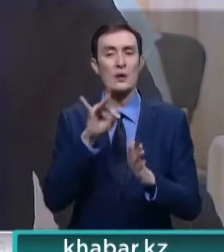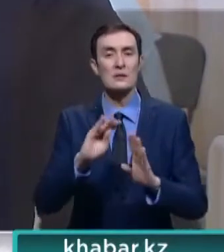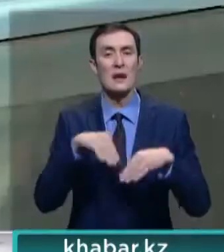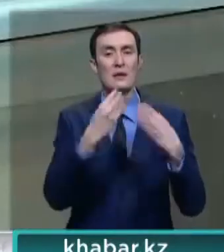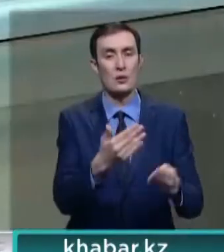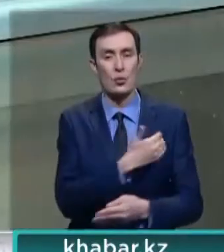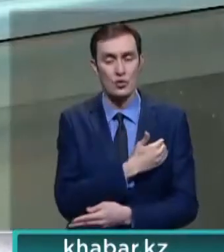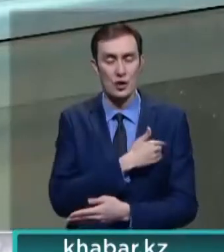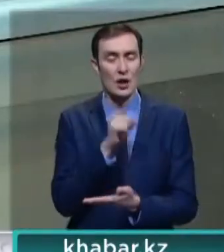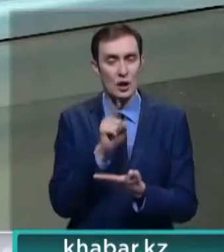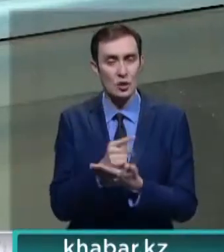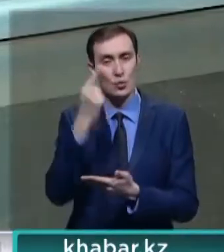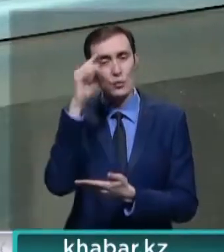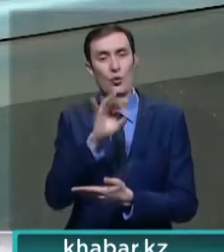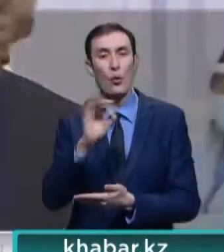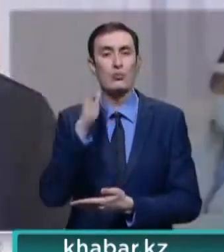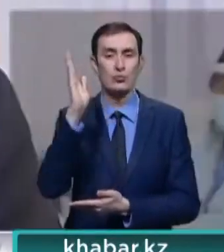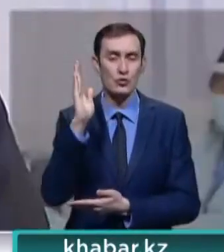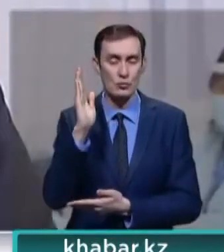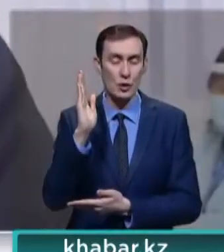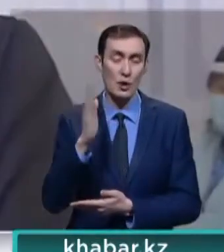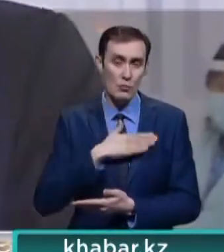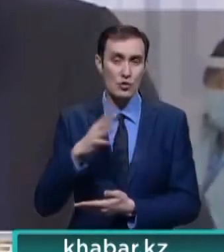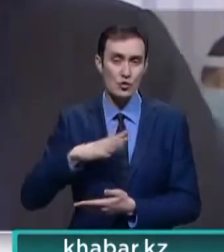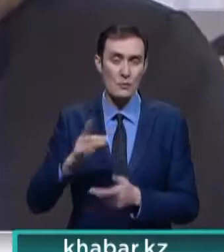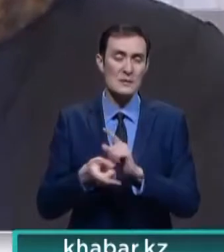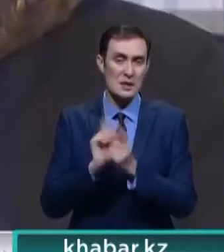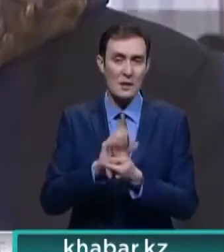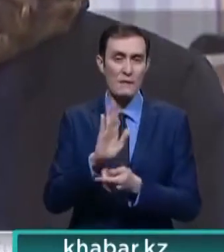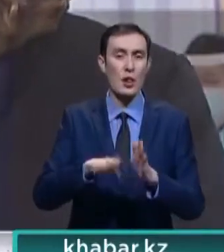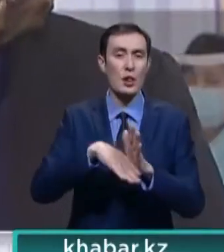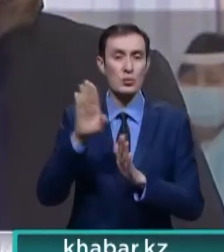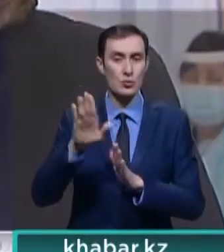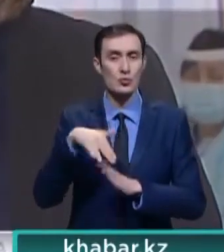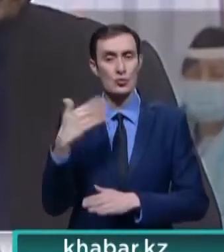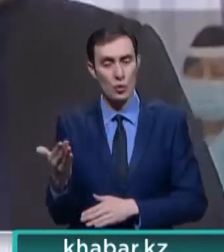Они должны думать о будущем. Мы ждем изменений в лучшую сторону –